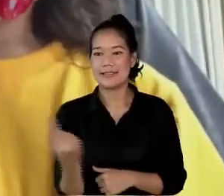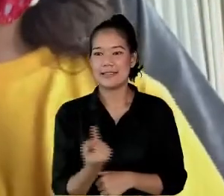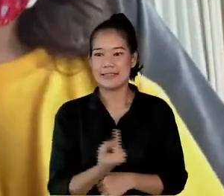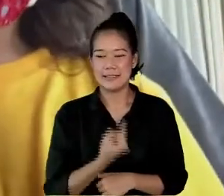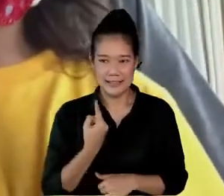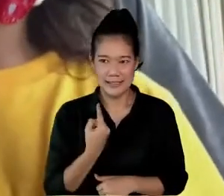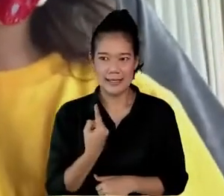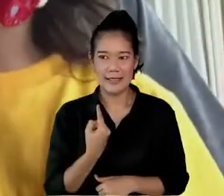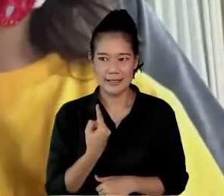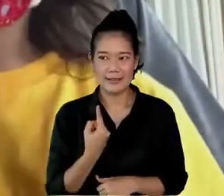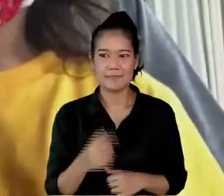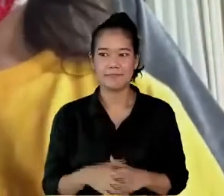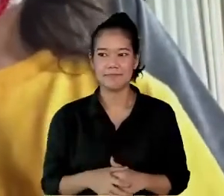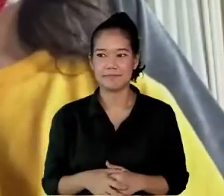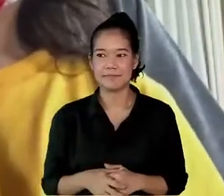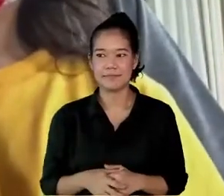Romeo